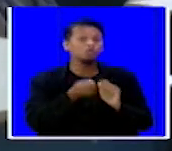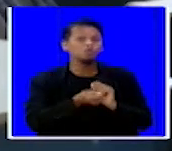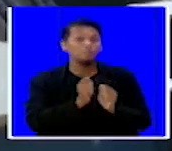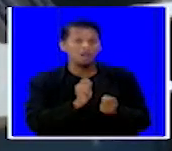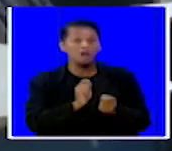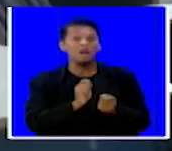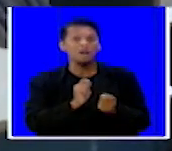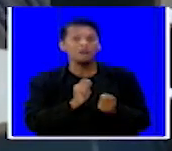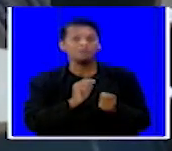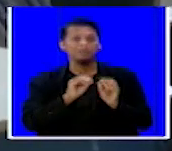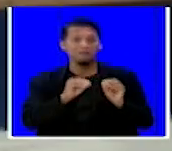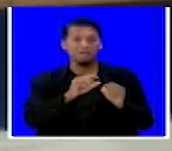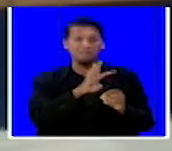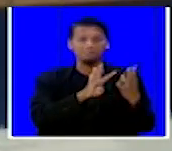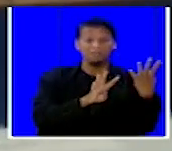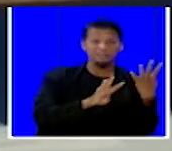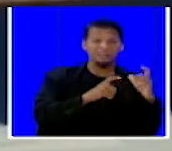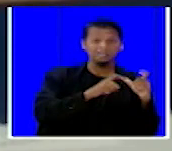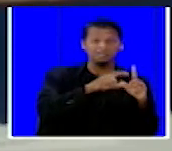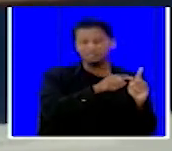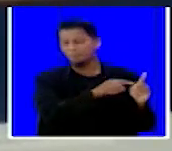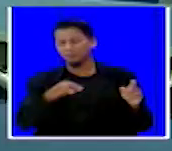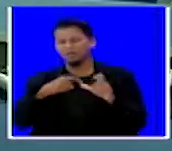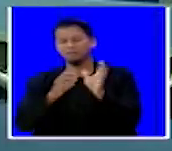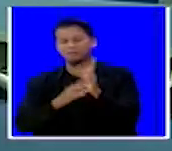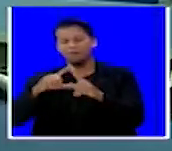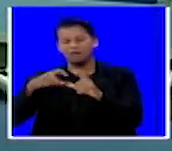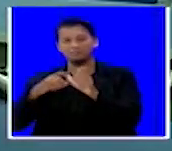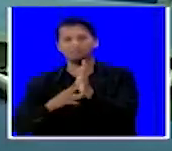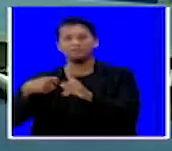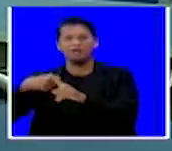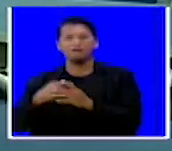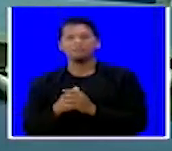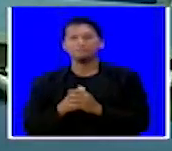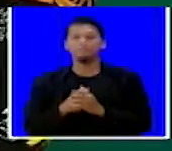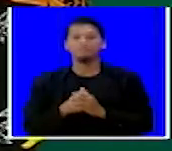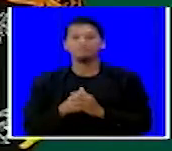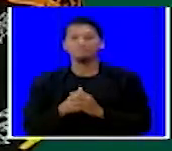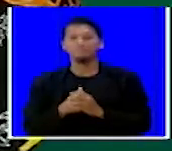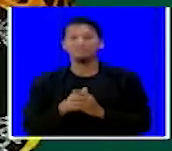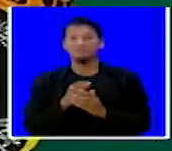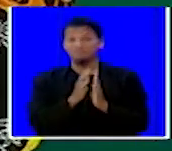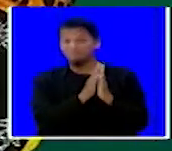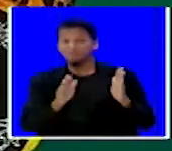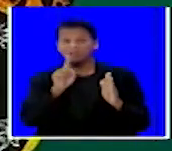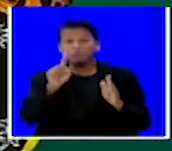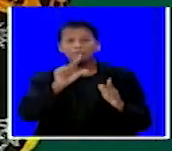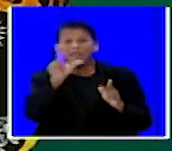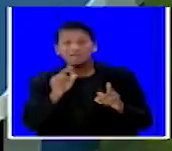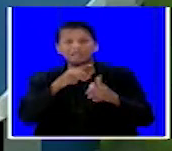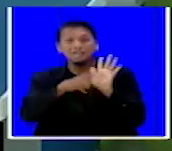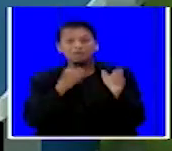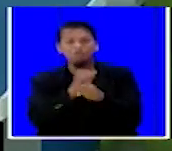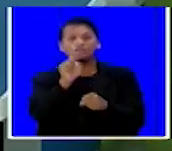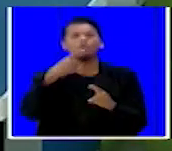mulai dari kelas 4 SD hingga 12 SMA atau SMK. Sementara mekanisme kegiatan pembelajaran hanya dilakukan selama satu kali dalam satu minggu